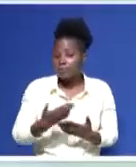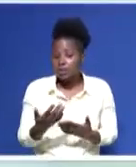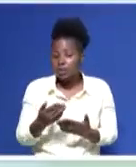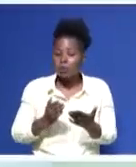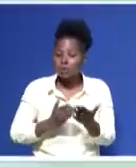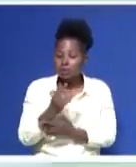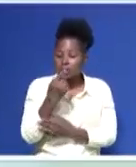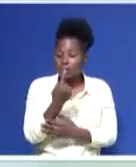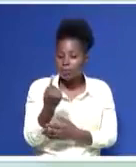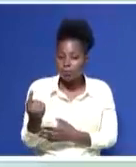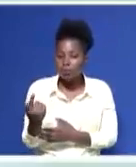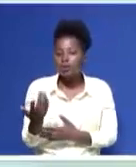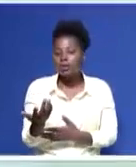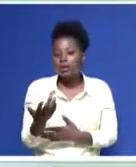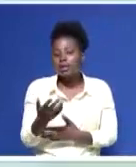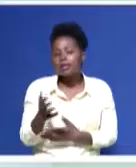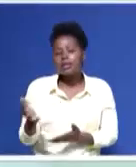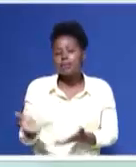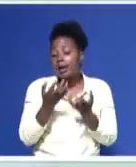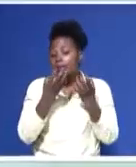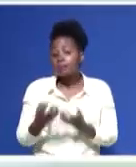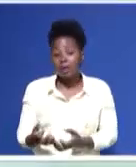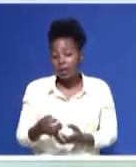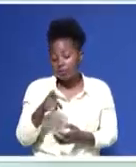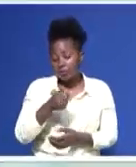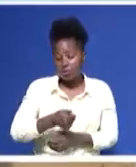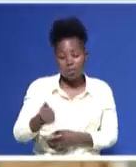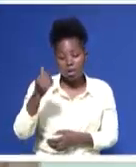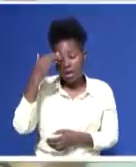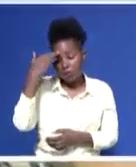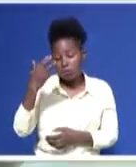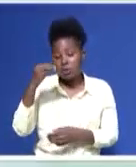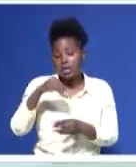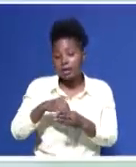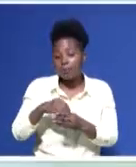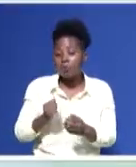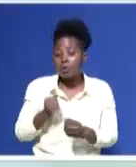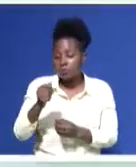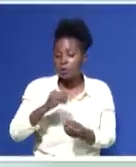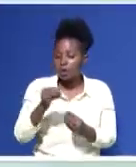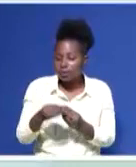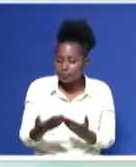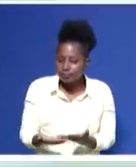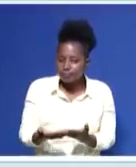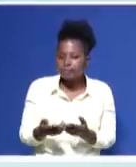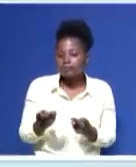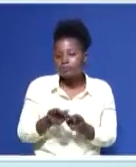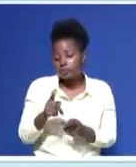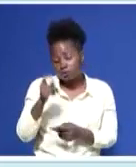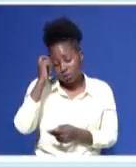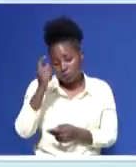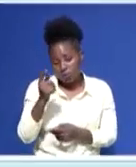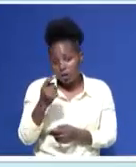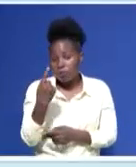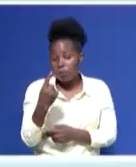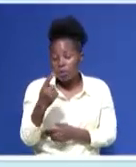moja ukijumuisha ni kwamba ni bahati mbaya sana kwamba hawajui yapo katika hatua zipi, na hayo tumeyafafanua. Moja kati ya eneo